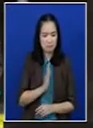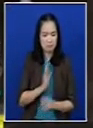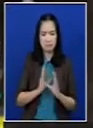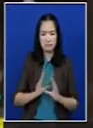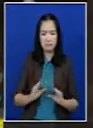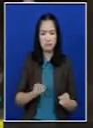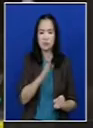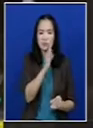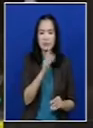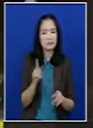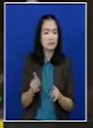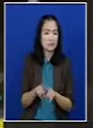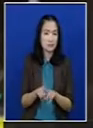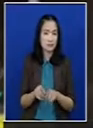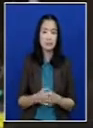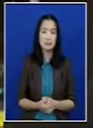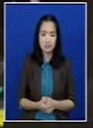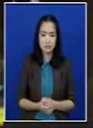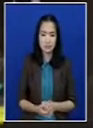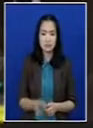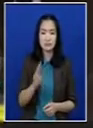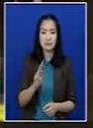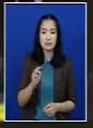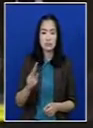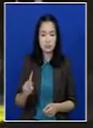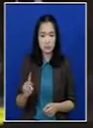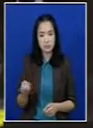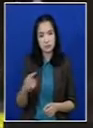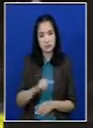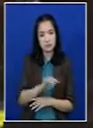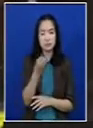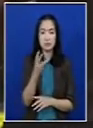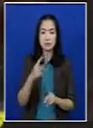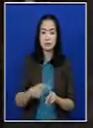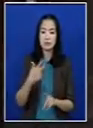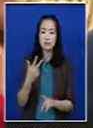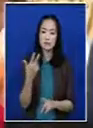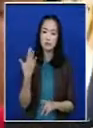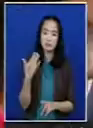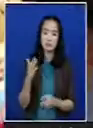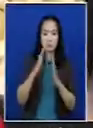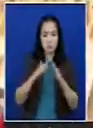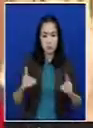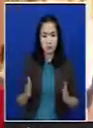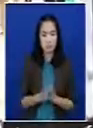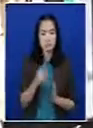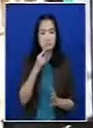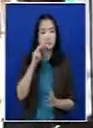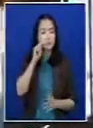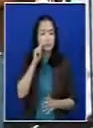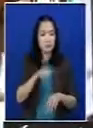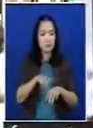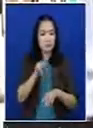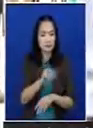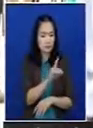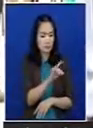สาเหมือนกัน ครับรัฐมนตรียุติธรรมบอกว่าเหตุการณ์เมื่อวันที่16มีนาคมที่ผ่านมาที่วัดปากน้ำนัดแนะกับ